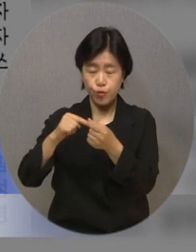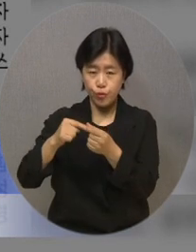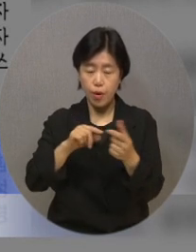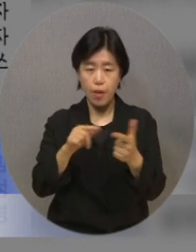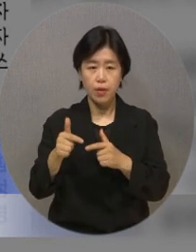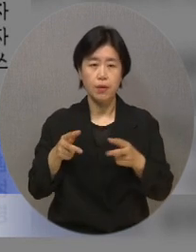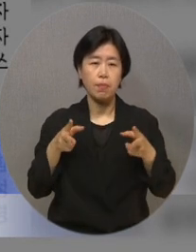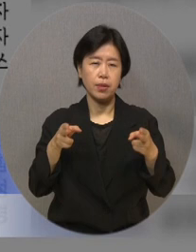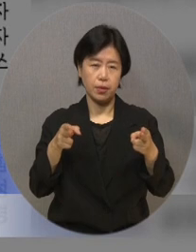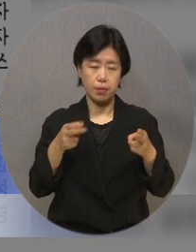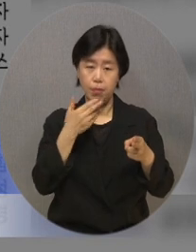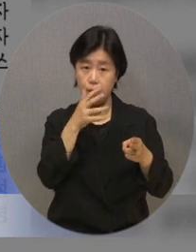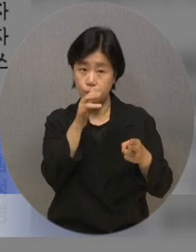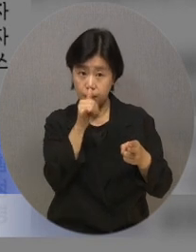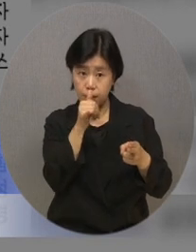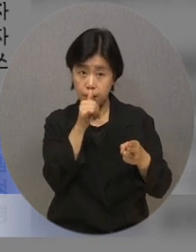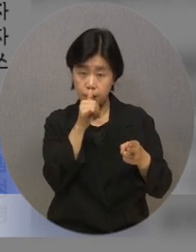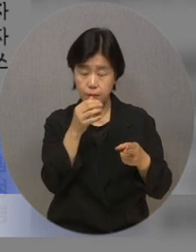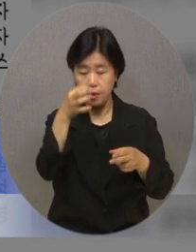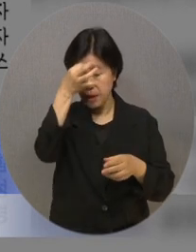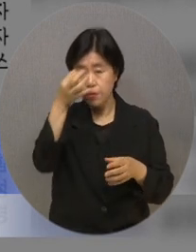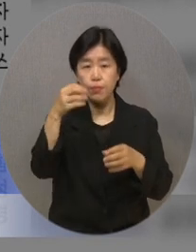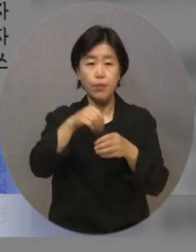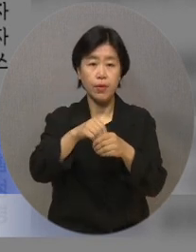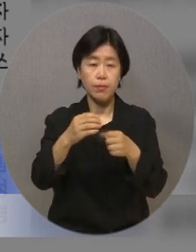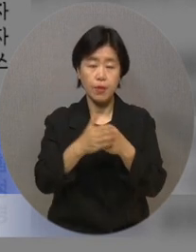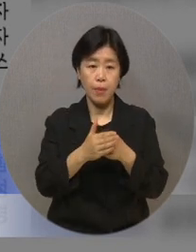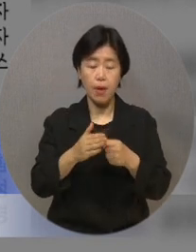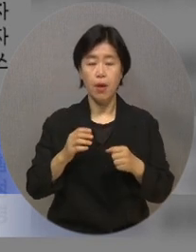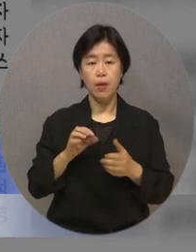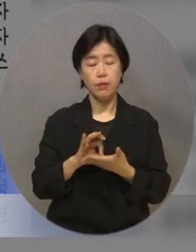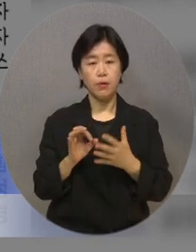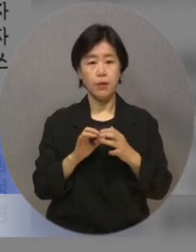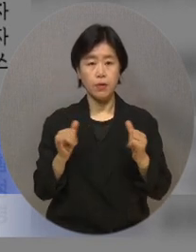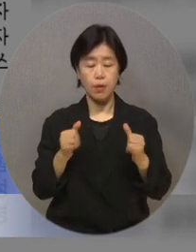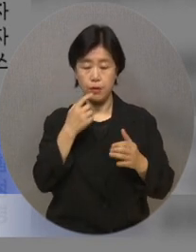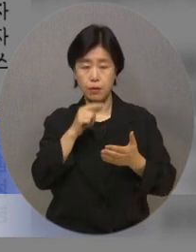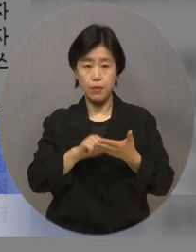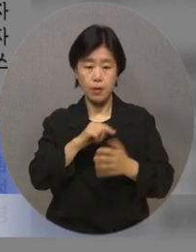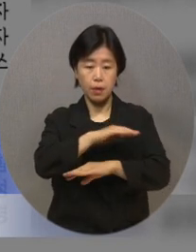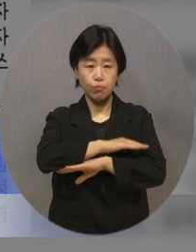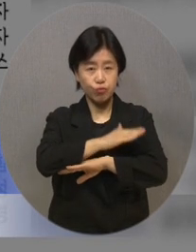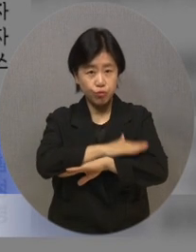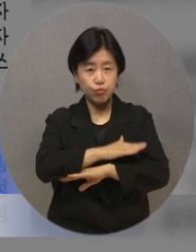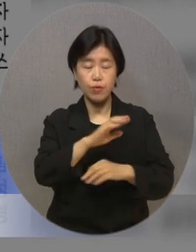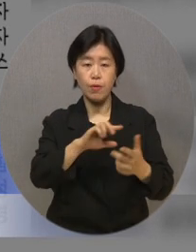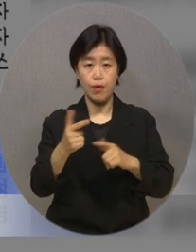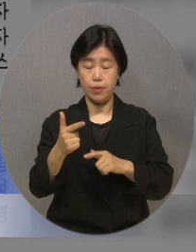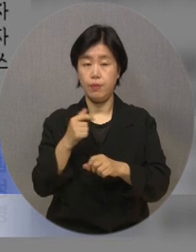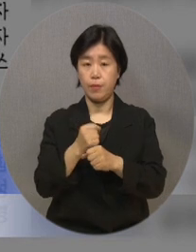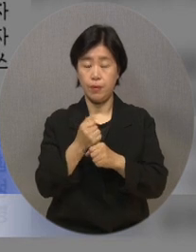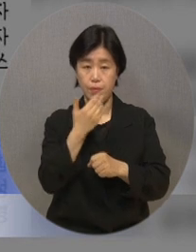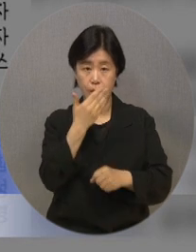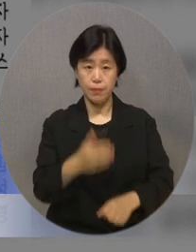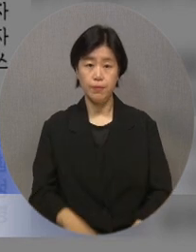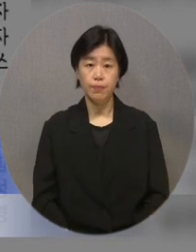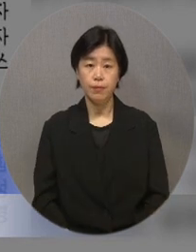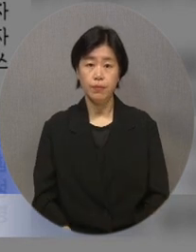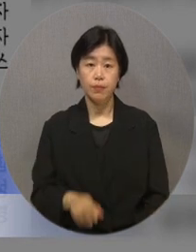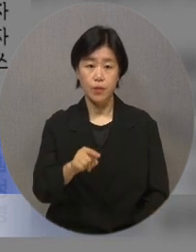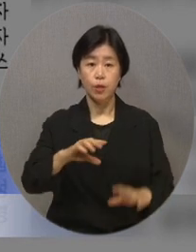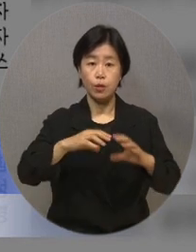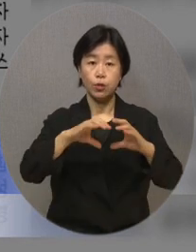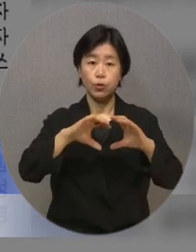사용자가 쉽게 점자 출판물을 제작할 수 있다고 말했습니다 점사랑 4.0은